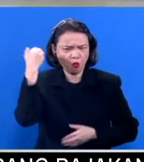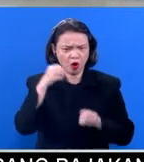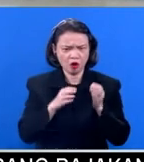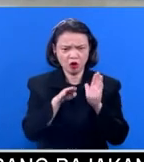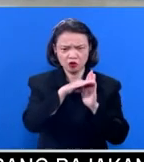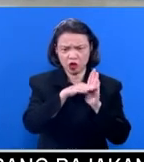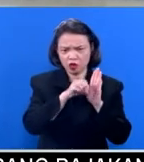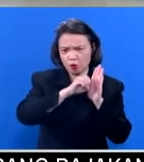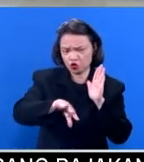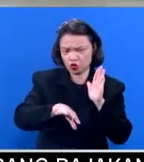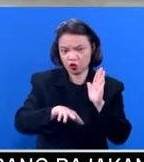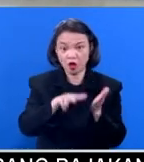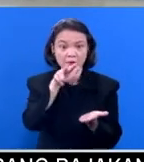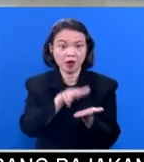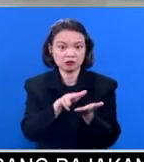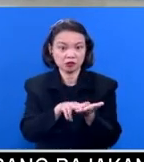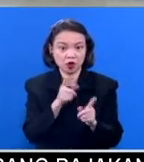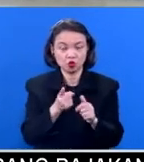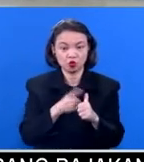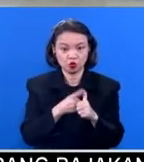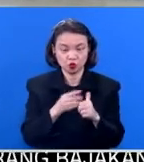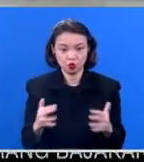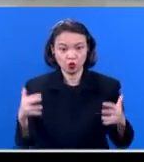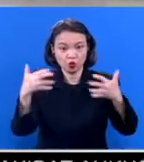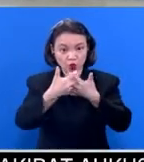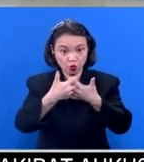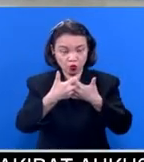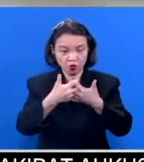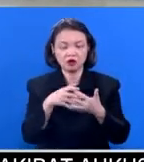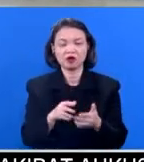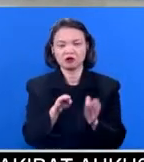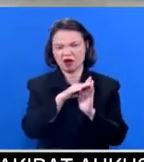dipastikan dulu bahwa ketika itu terintegrasi data kita aman, tidak ada kebocoran lagi.